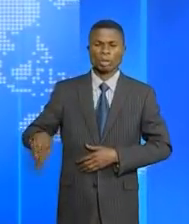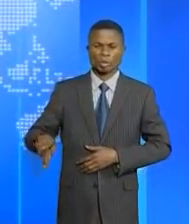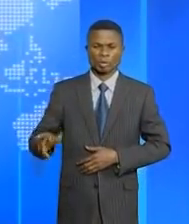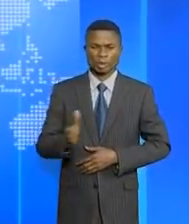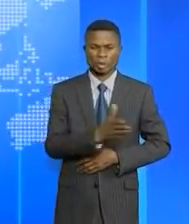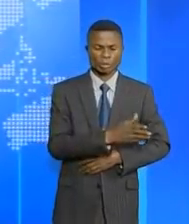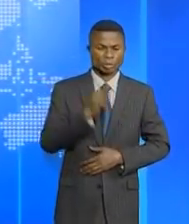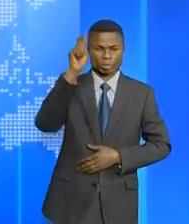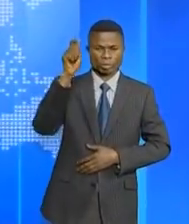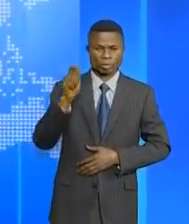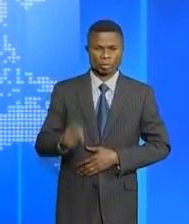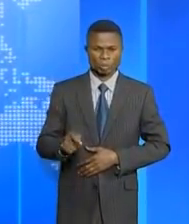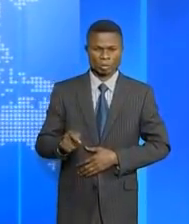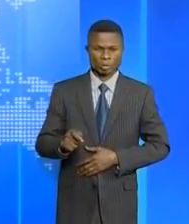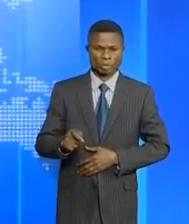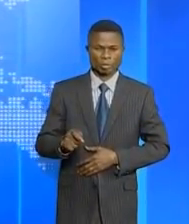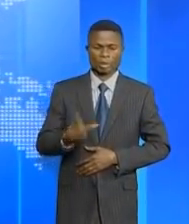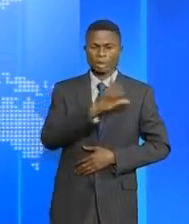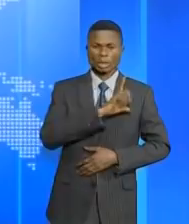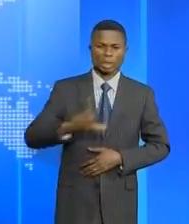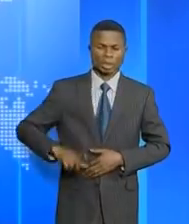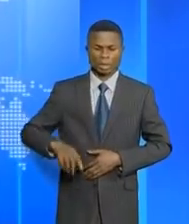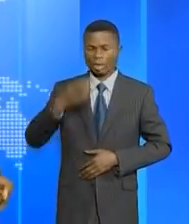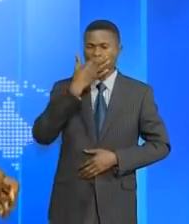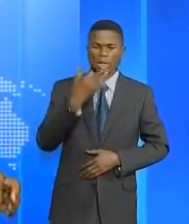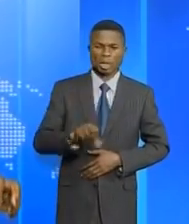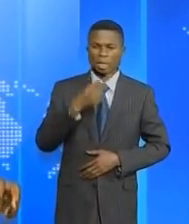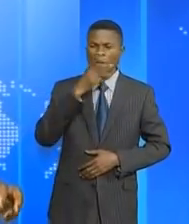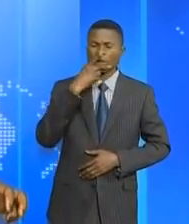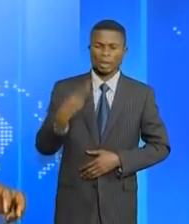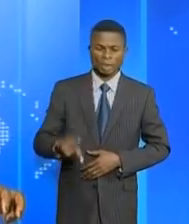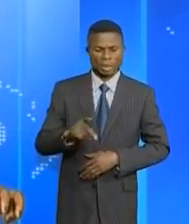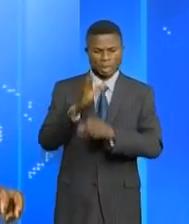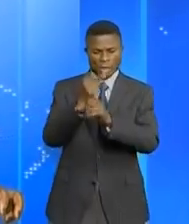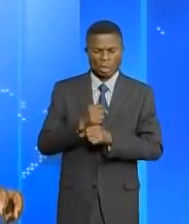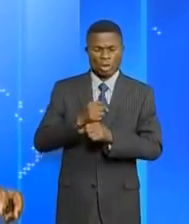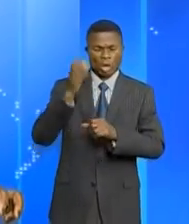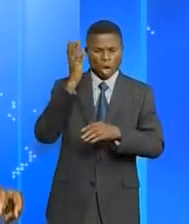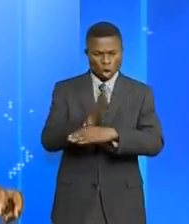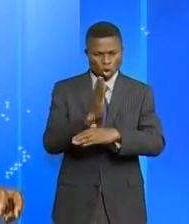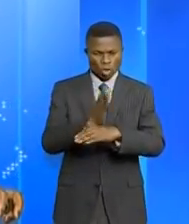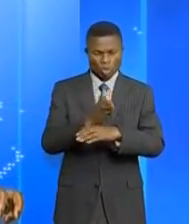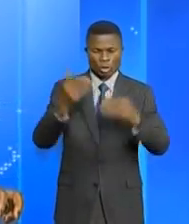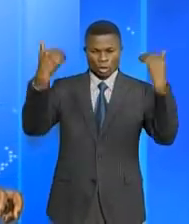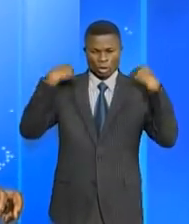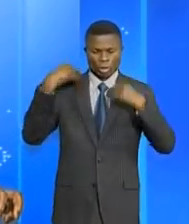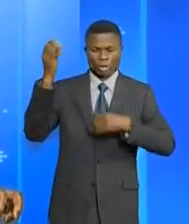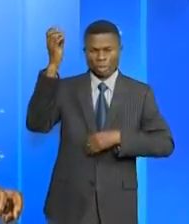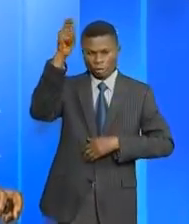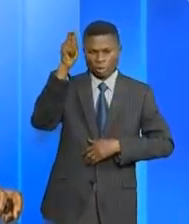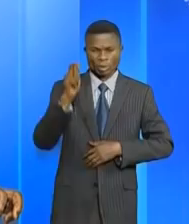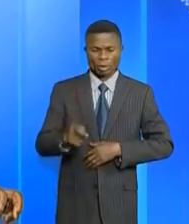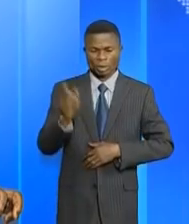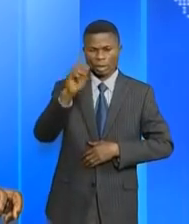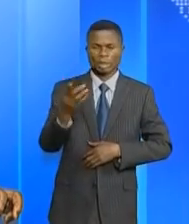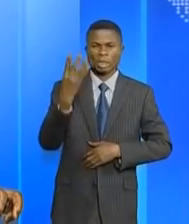Le militaire du régime Léopard de Kisangani ont bénéficié de sages conseils prodigués par les commandants de la 34e